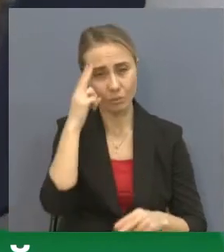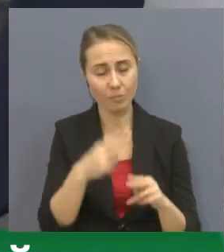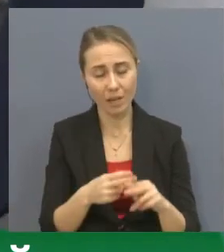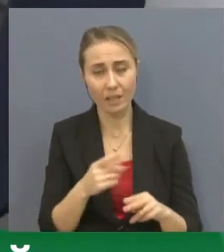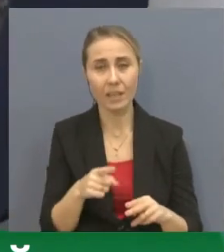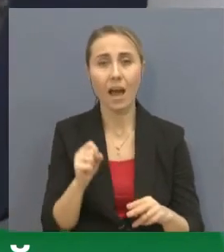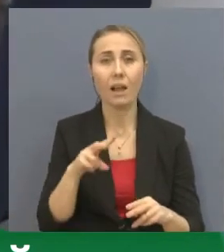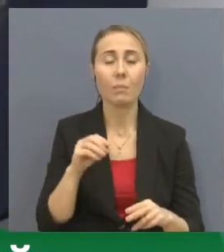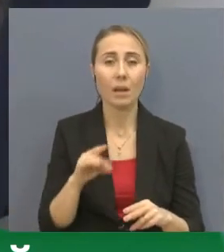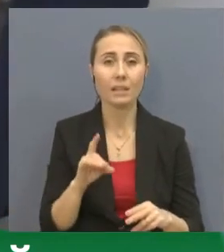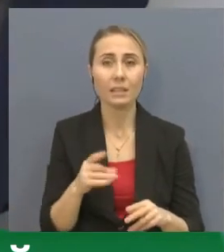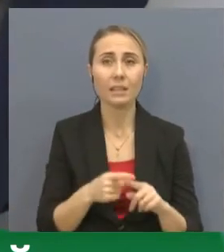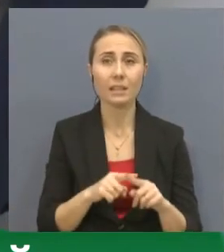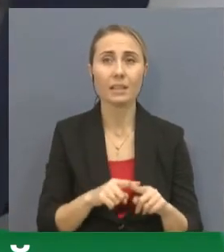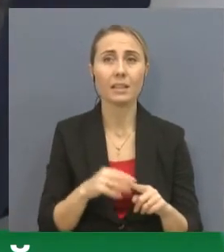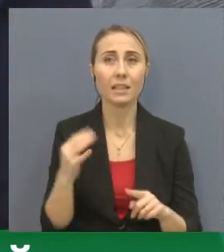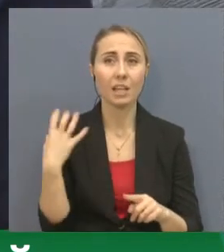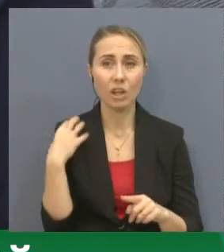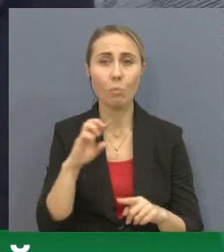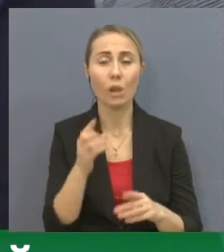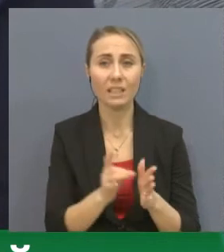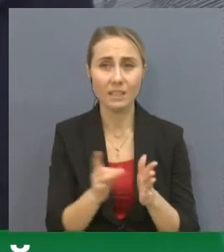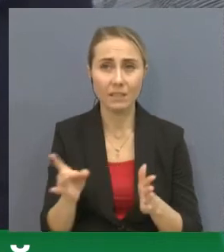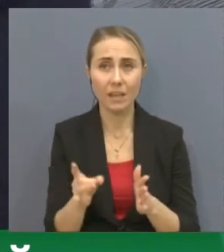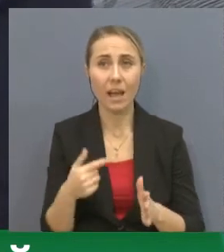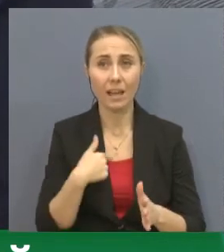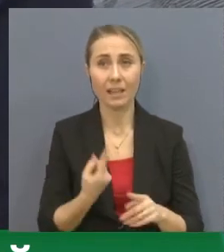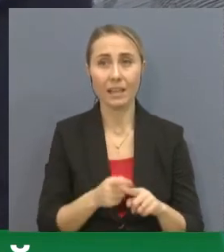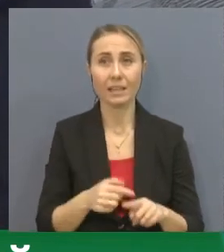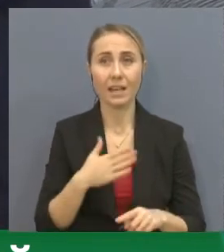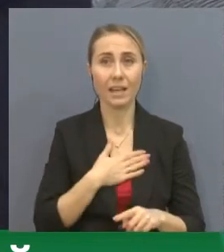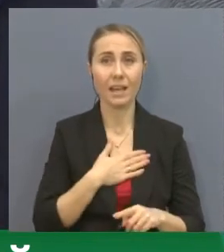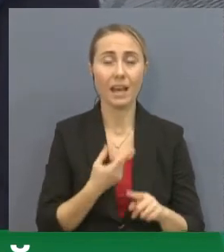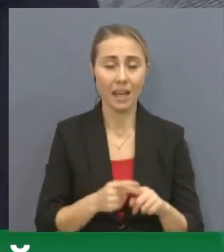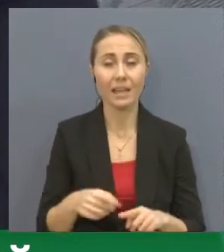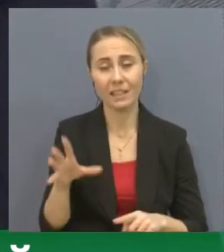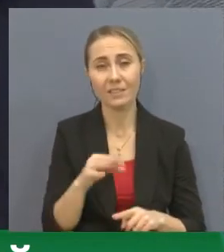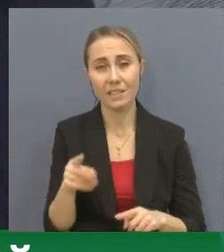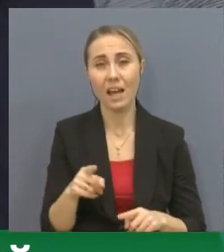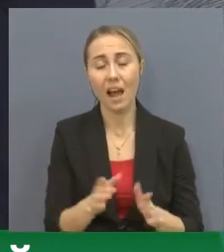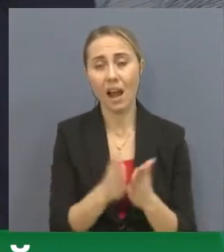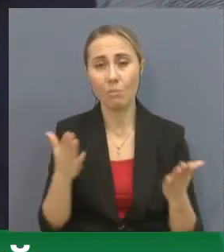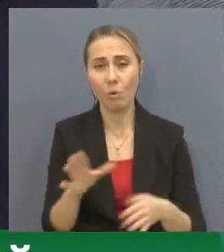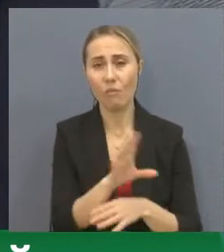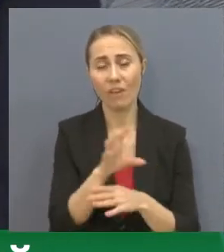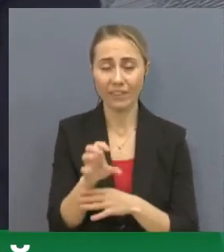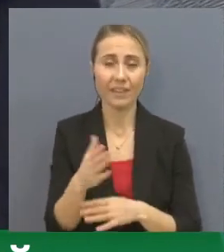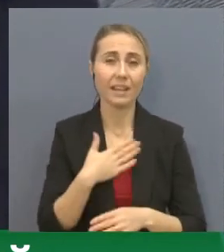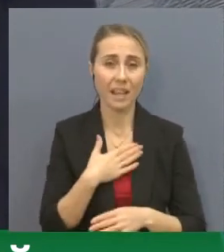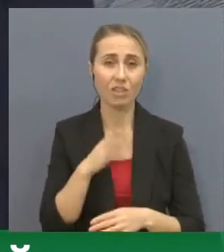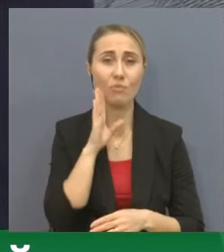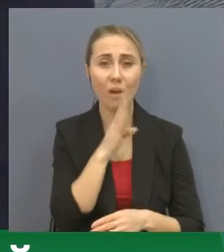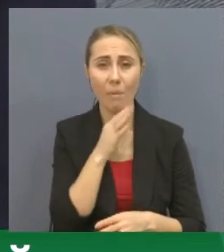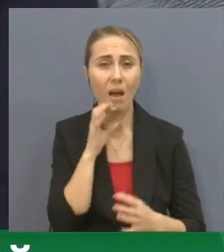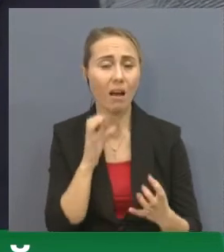кондинского района у полиции это я это все вот это вот альбом фотографий наша мама